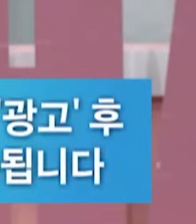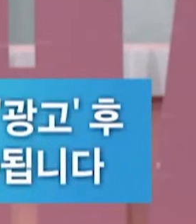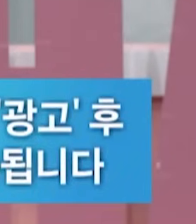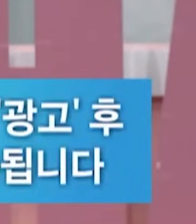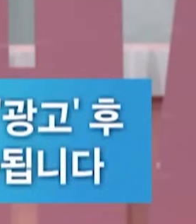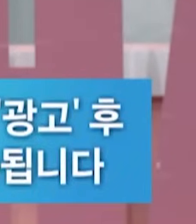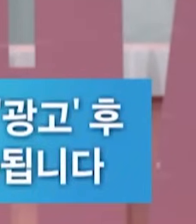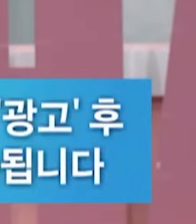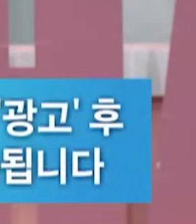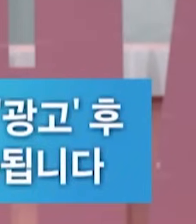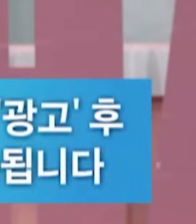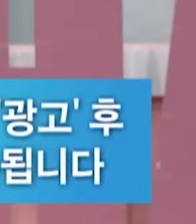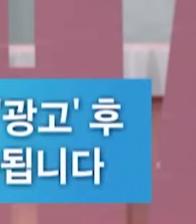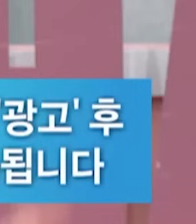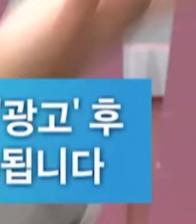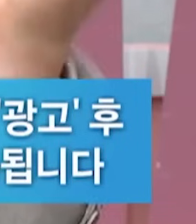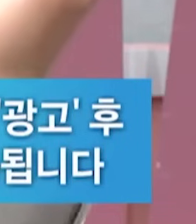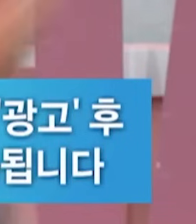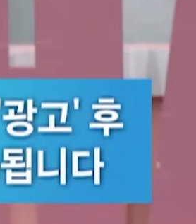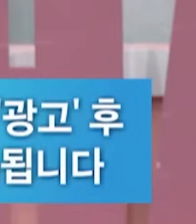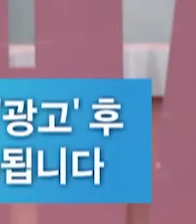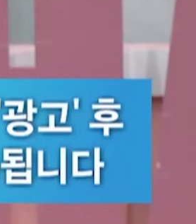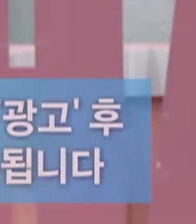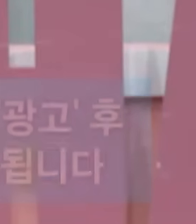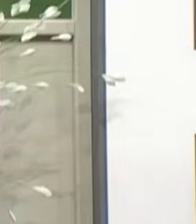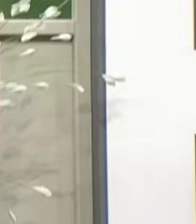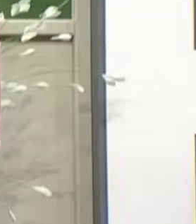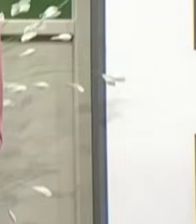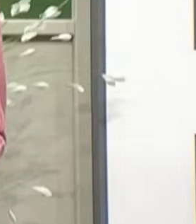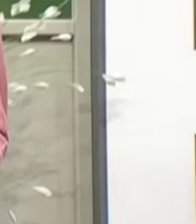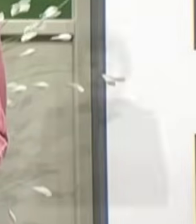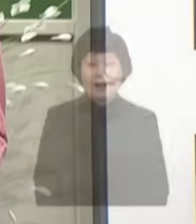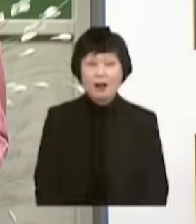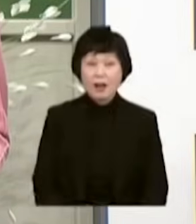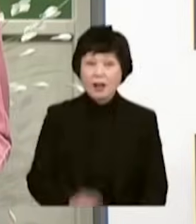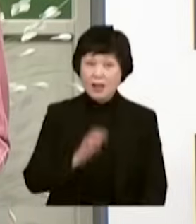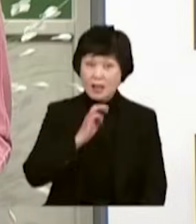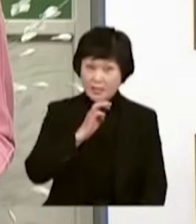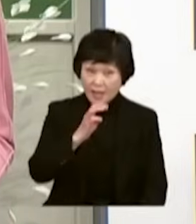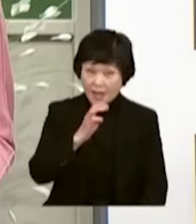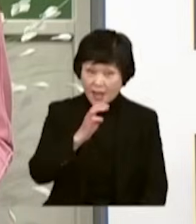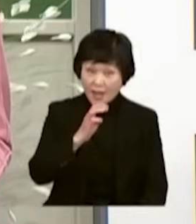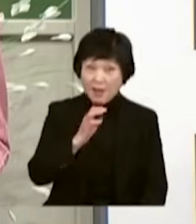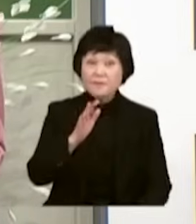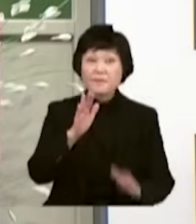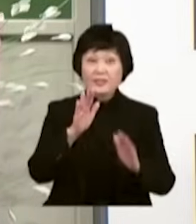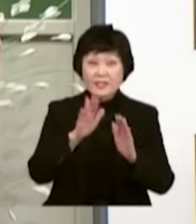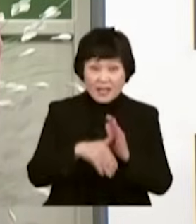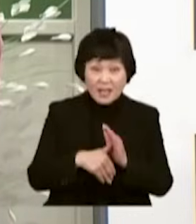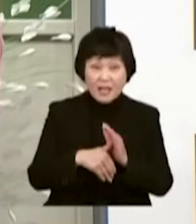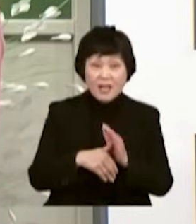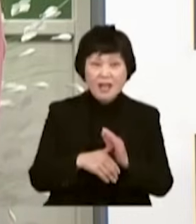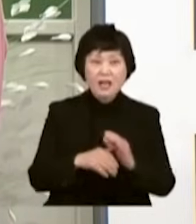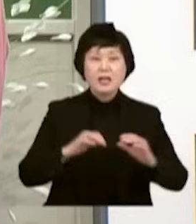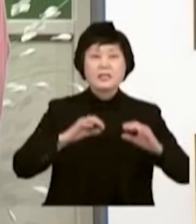꿈을 박병선 장로님이 많이 이루어졌죠. 네. 어떻게 보면 40대에 세계적인 부흥 강사가